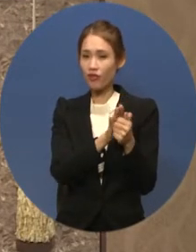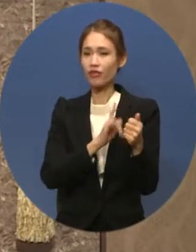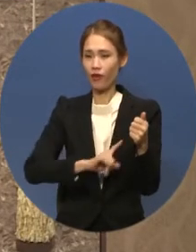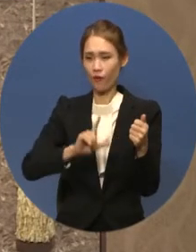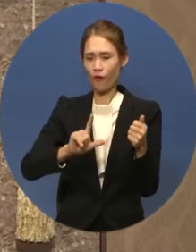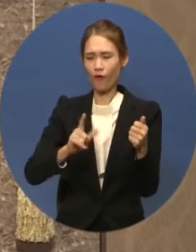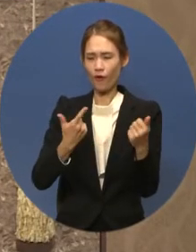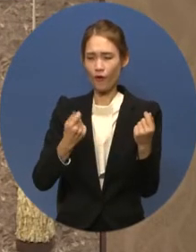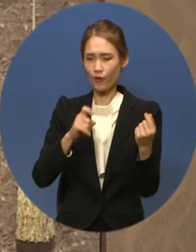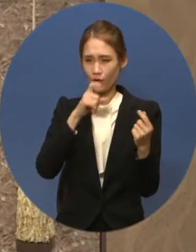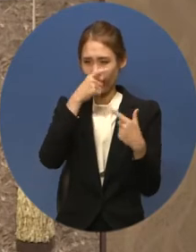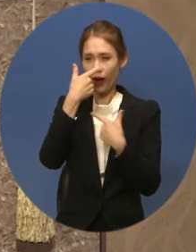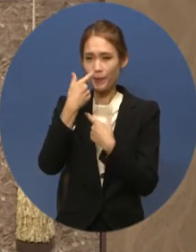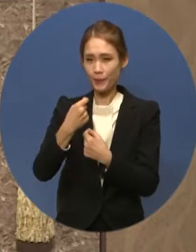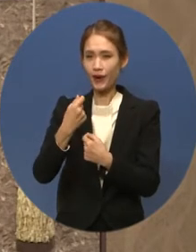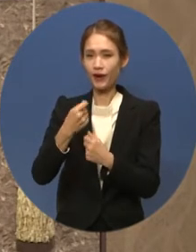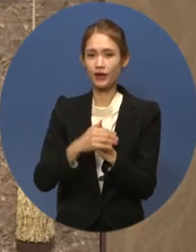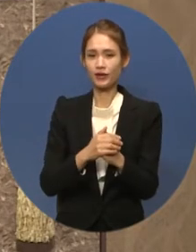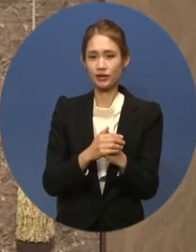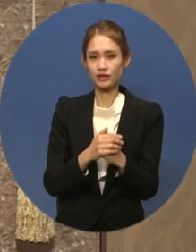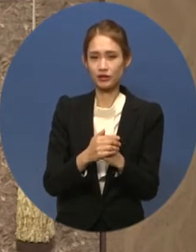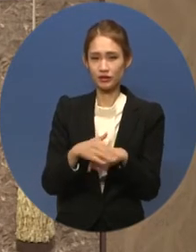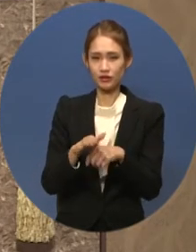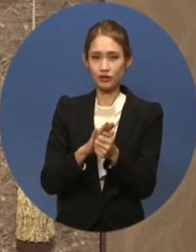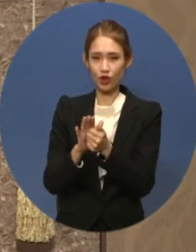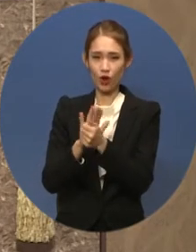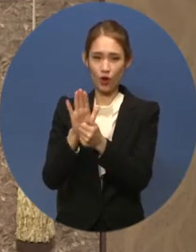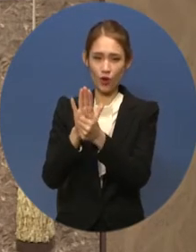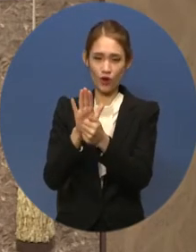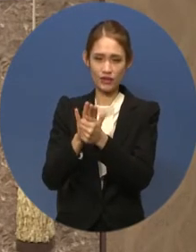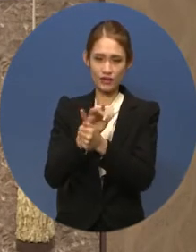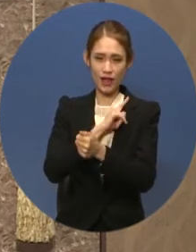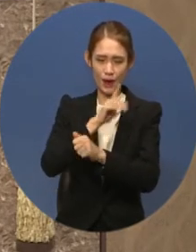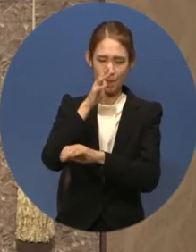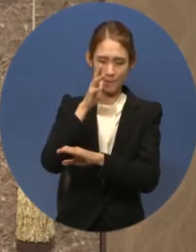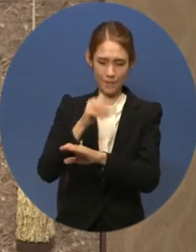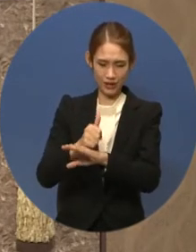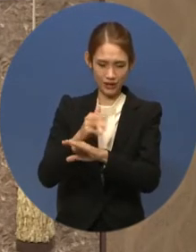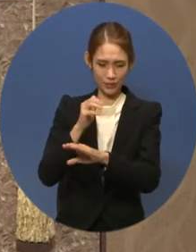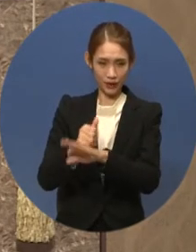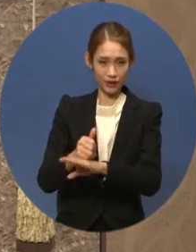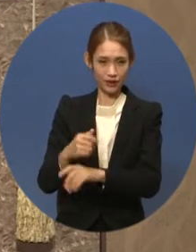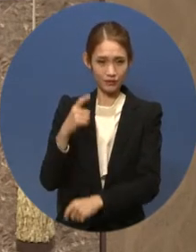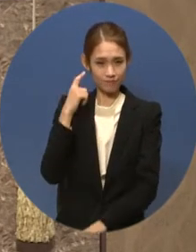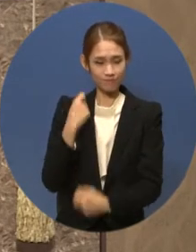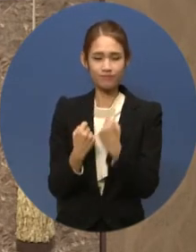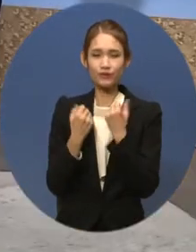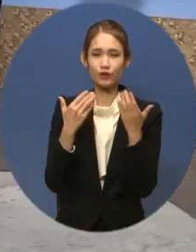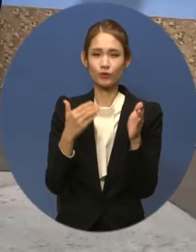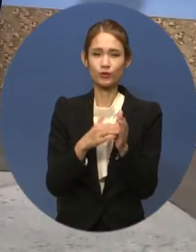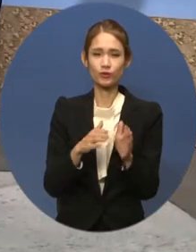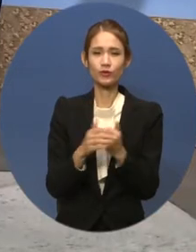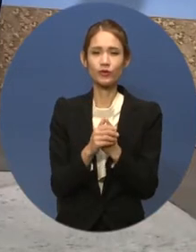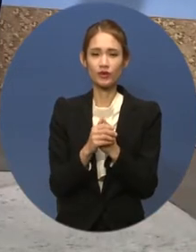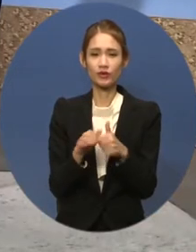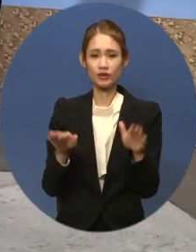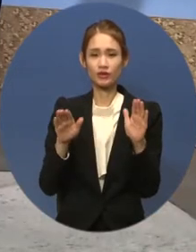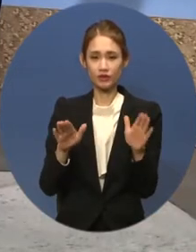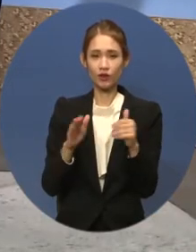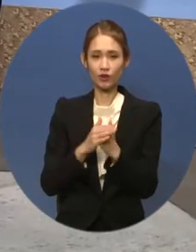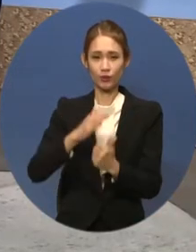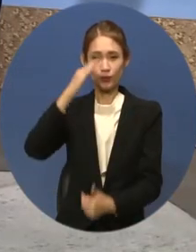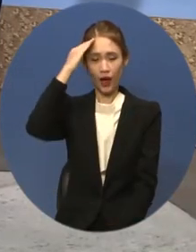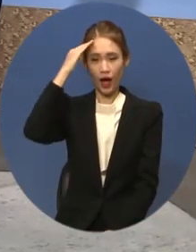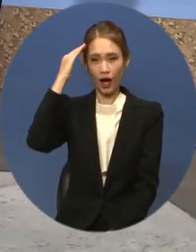써 포터 스의 가장 마지막 단계에 있더라고 하하 말씀드릴 수 있겠습니다 아 네 그럼 이제 현재 지금